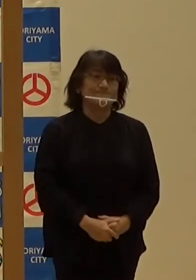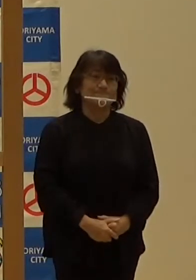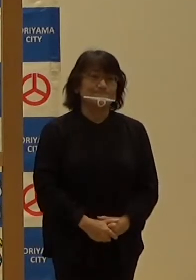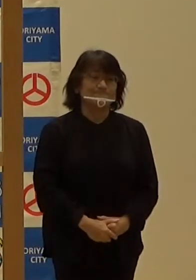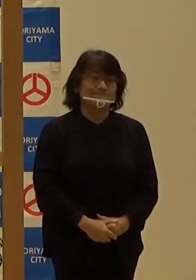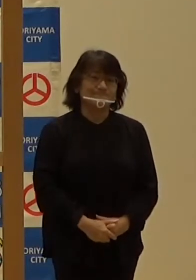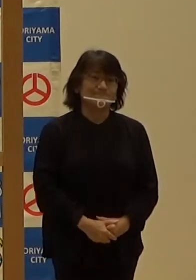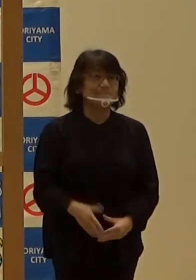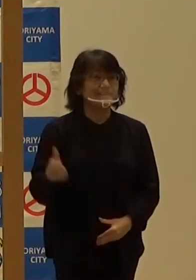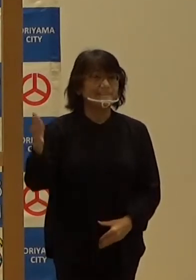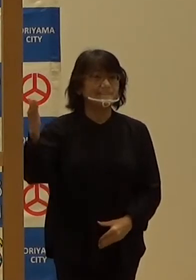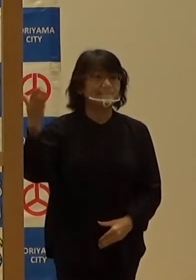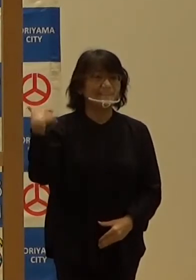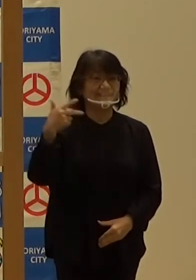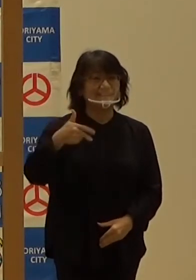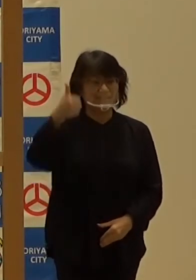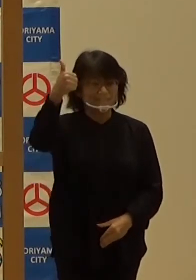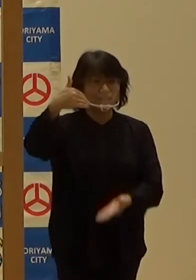長さんおっしゃったんですけど、